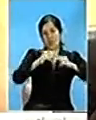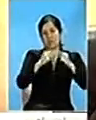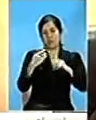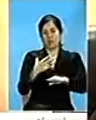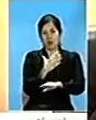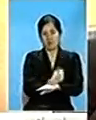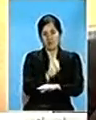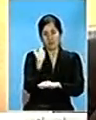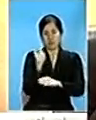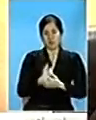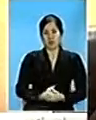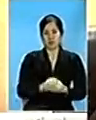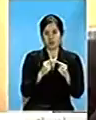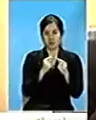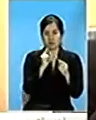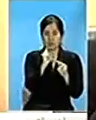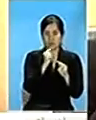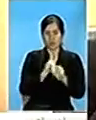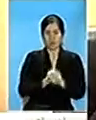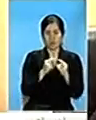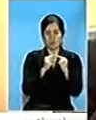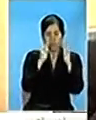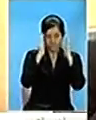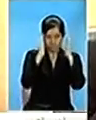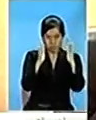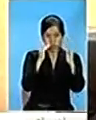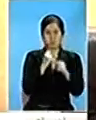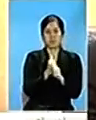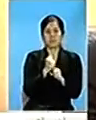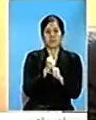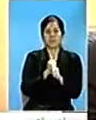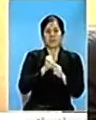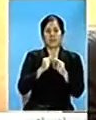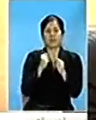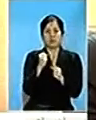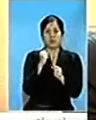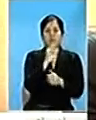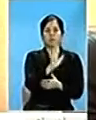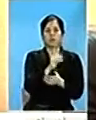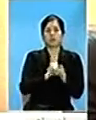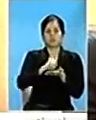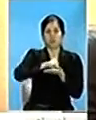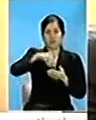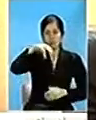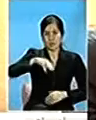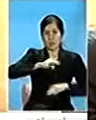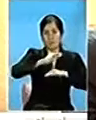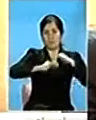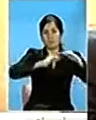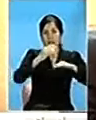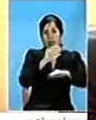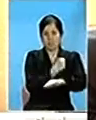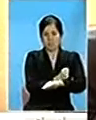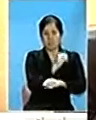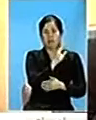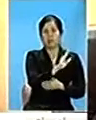ความตั้งใจเป็นความมุ่งมาดปรารถนาทั้งของสภาพัฒนาการเมืองของท่านสมา